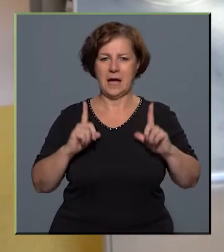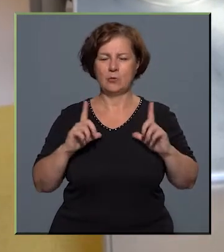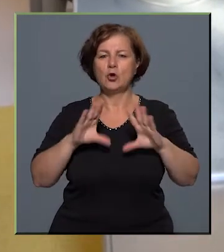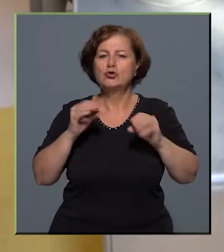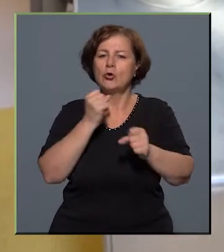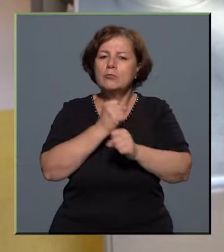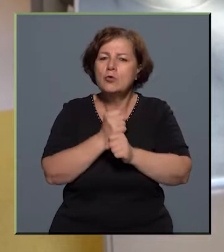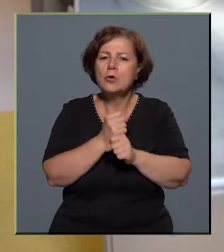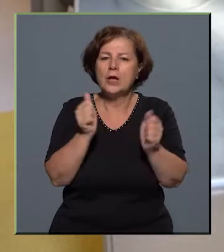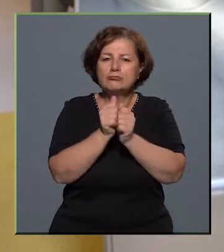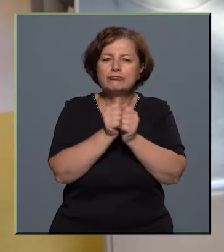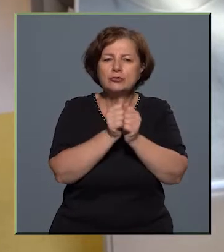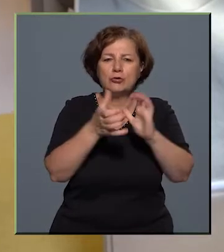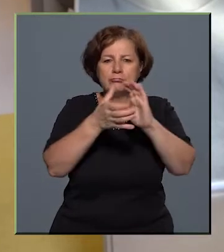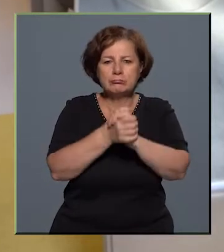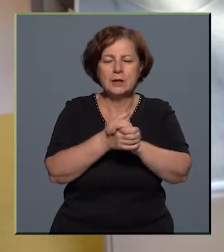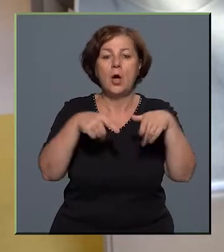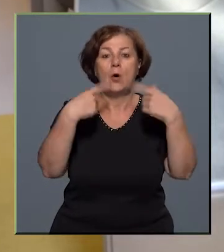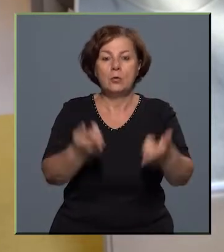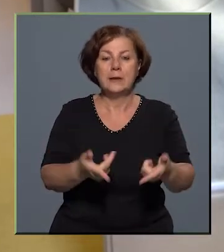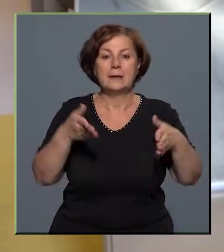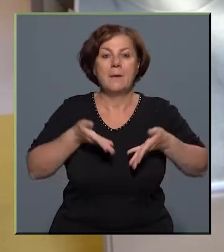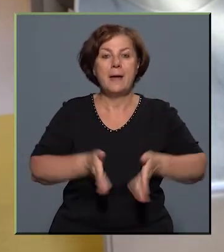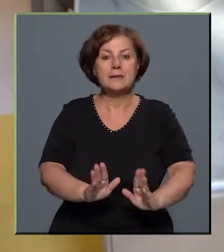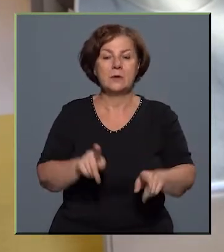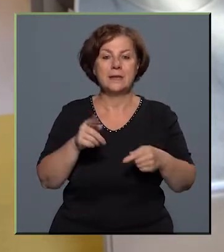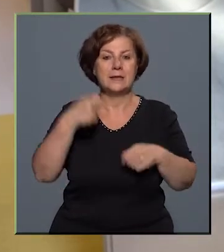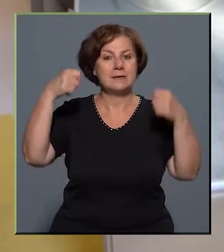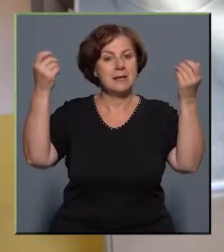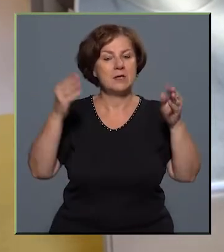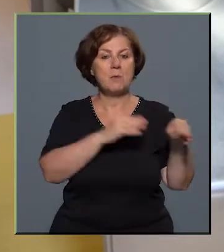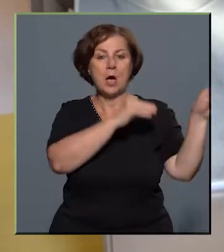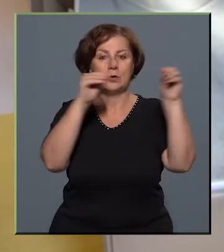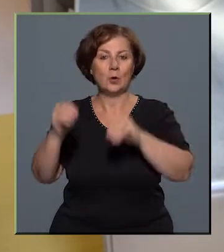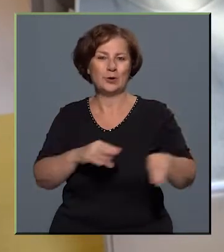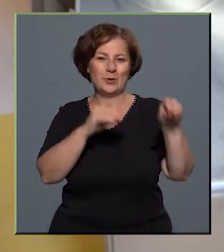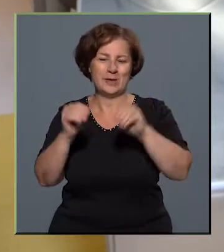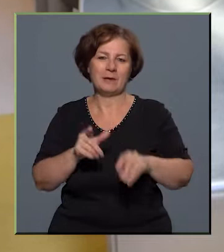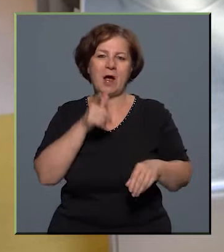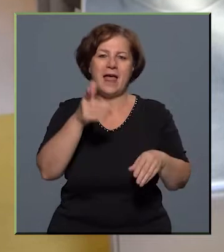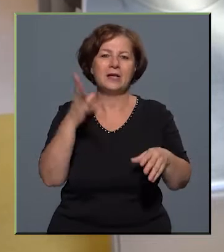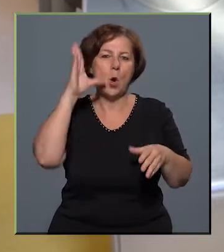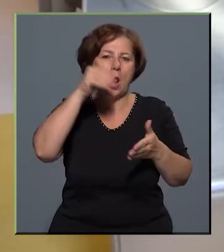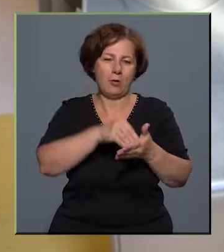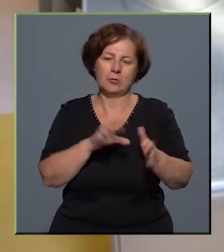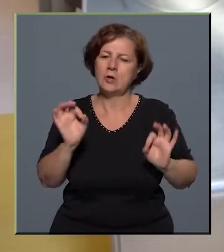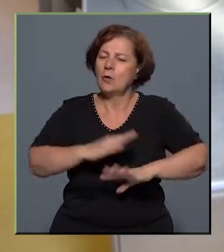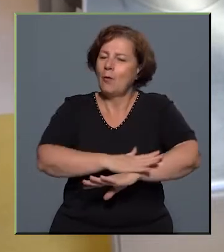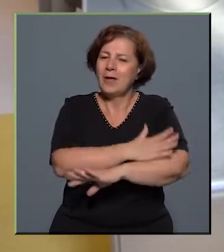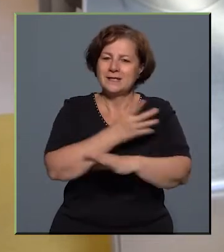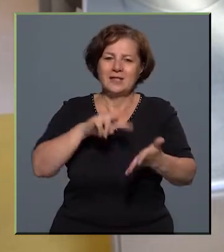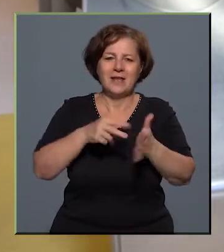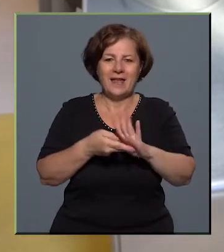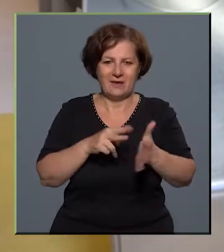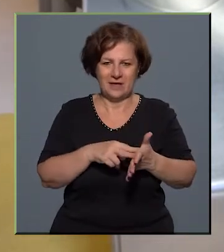munka és szoros összefogás után, de megszületett ez az épület, és már költöznek be a leendő lakói, nagyon jó érzés. Tehát egy